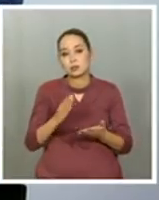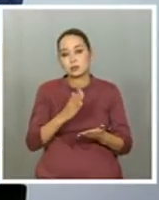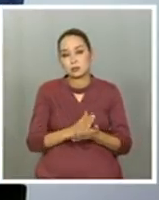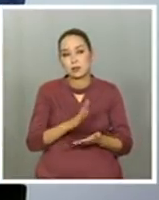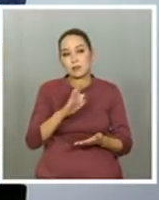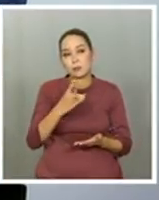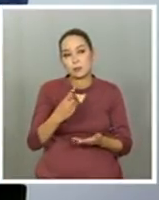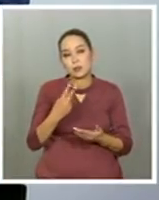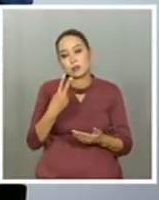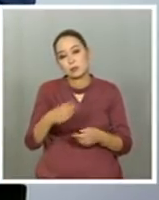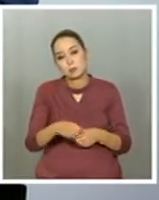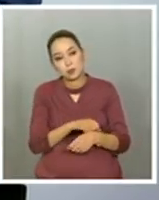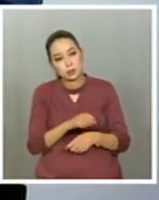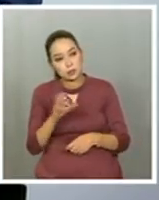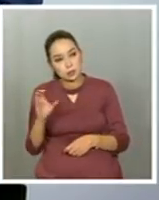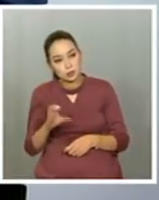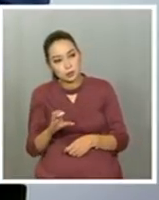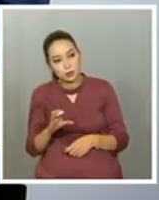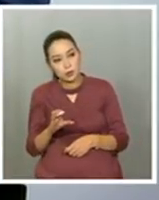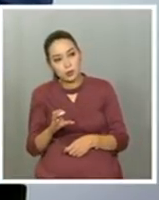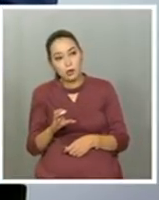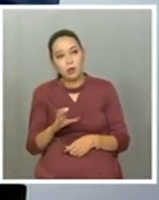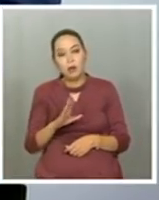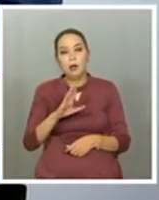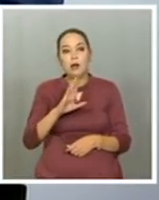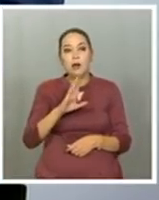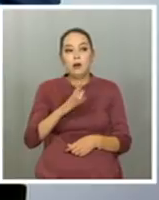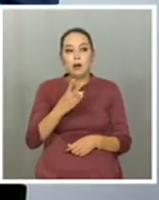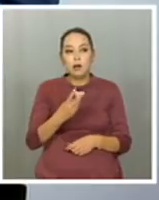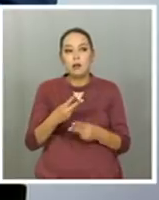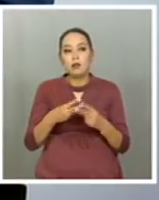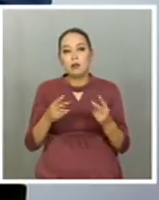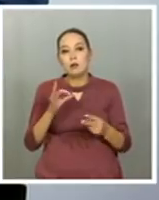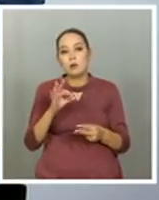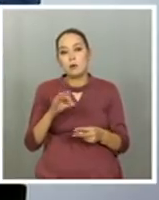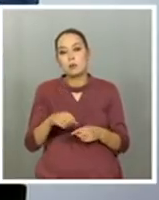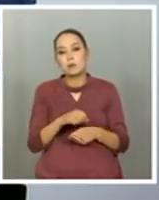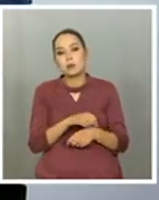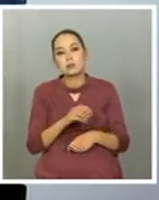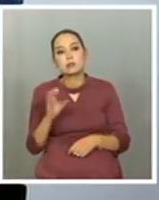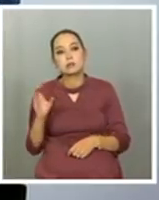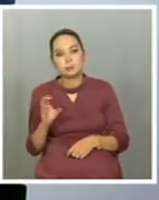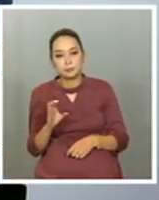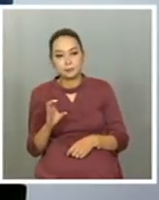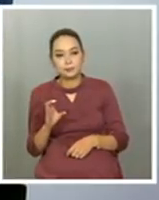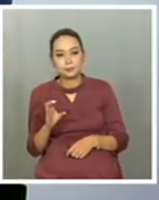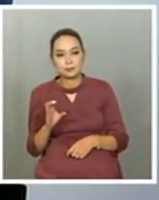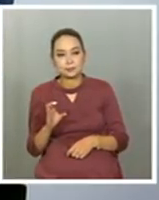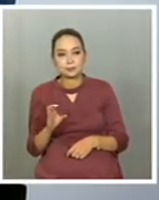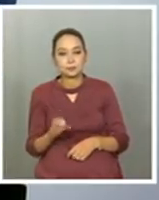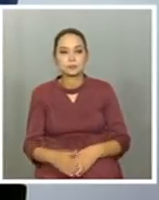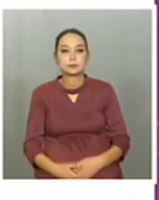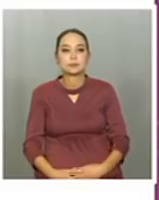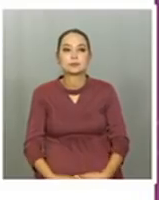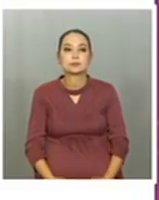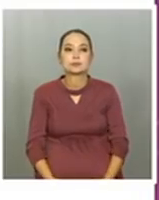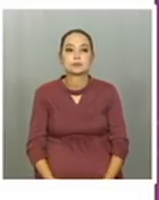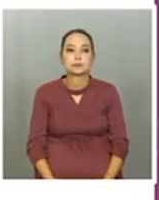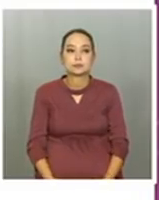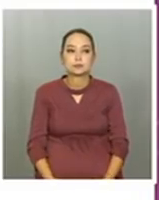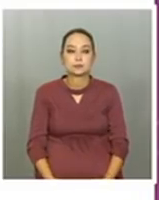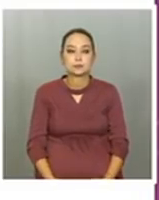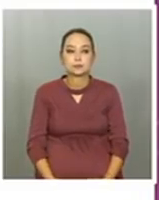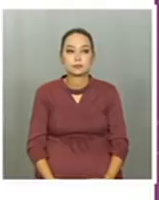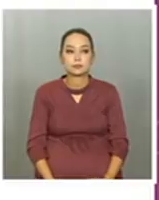бізде 2 метр секунд, және де вагондардың жылдамдығы ол тыныштықта тұрғандықтан V2, яғни 0 метр бөлінген секундқа